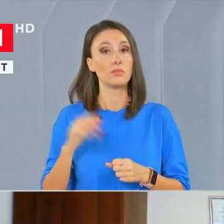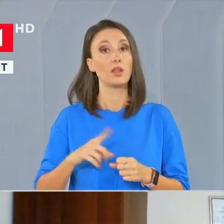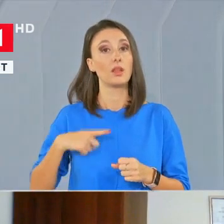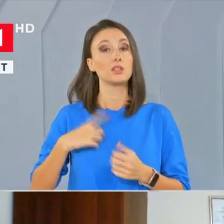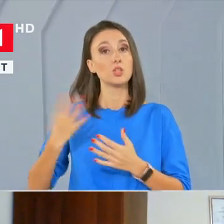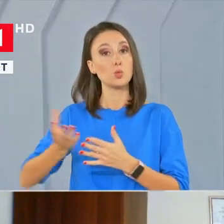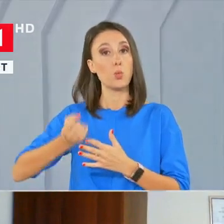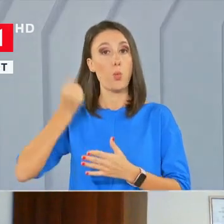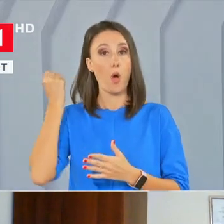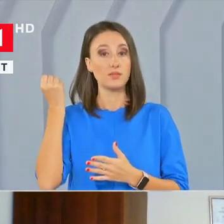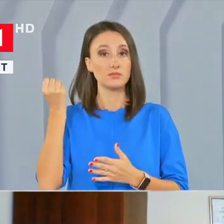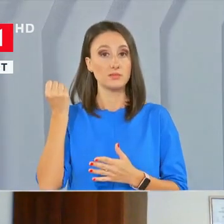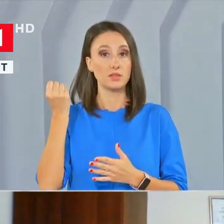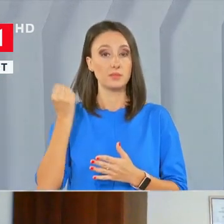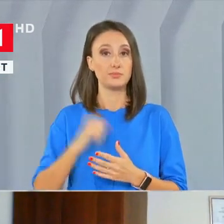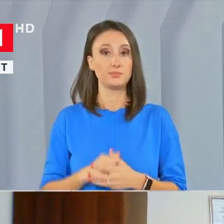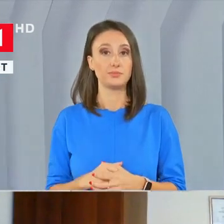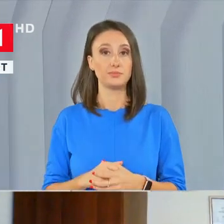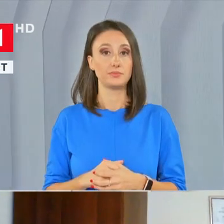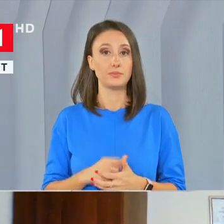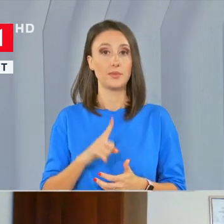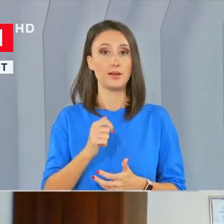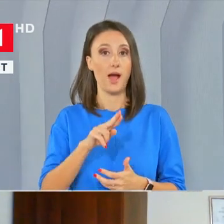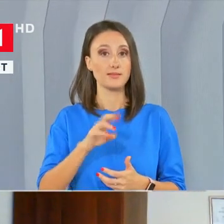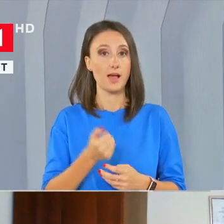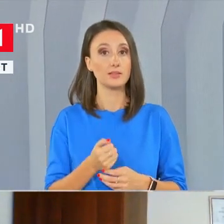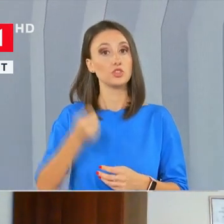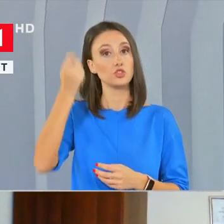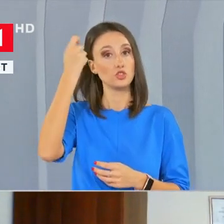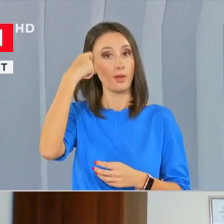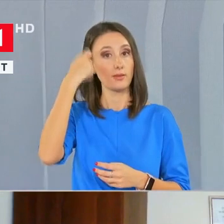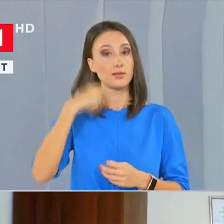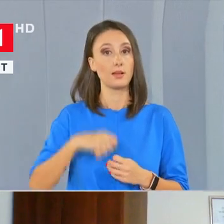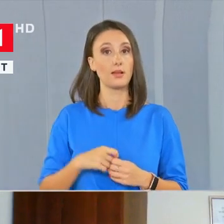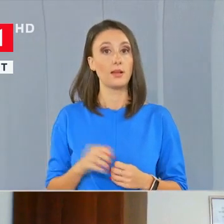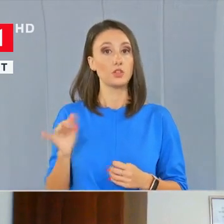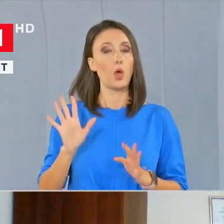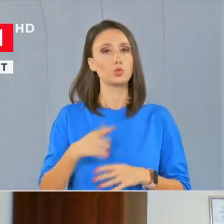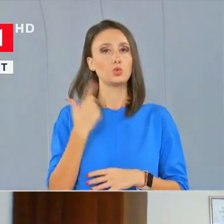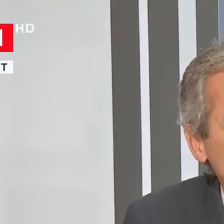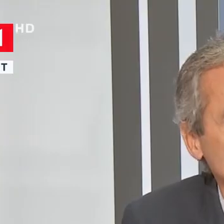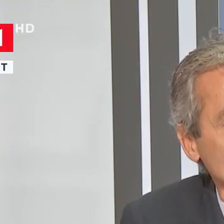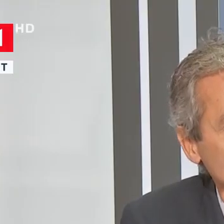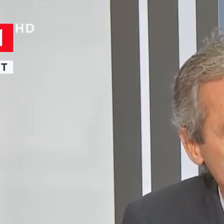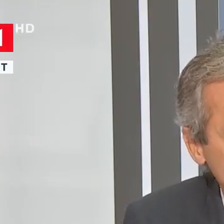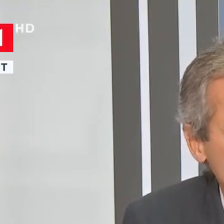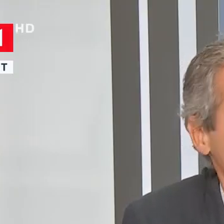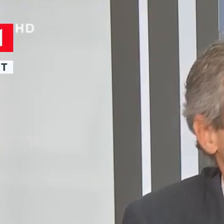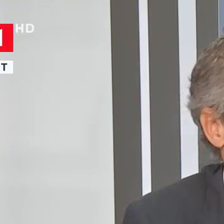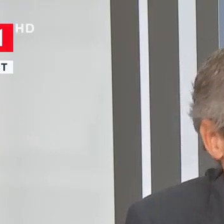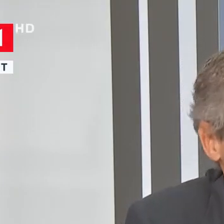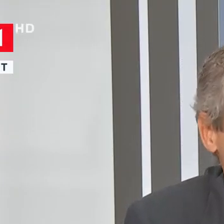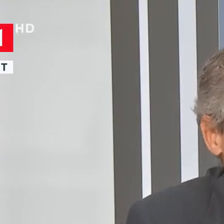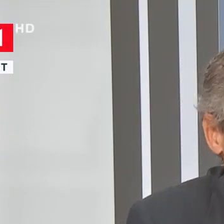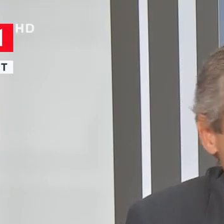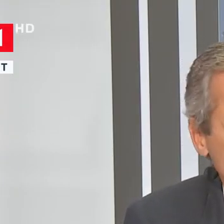să scoată din Gaza cetățenii, cei care au dublă cetățenie. Mă refer la cei care au